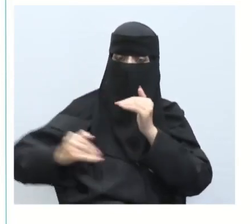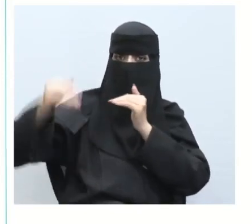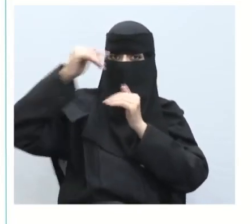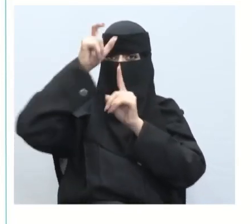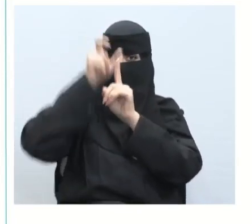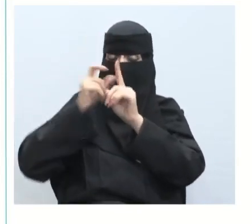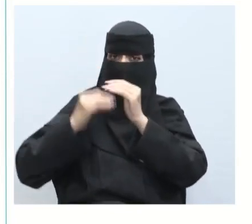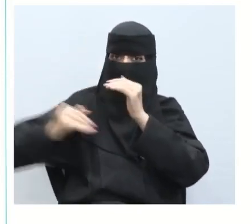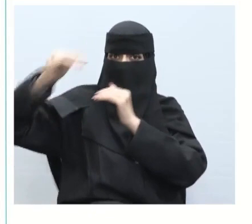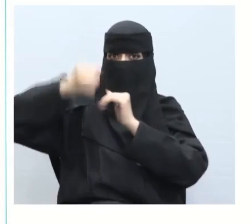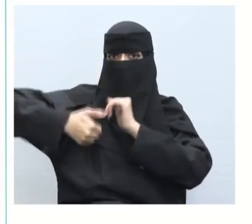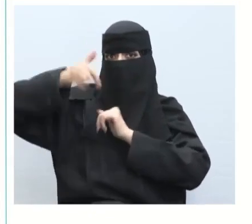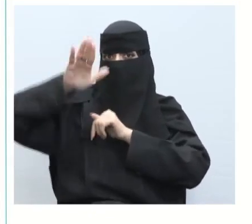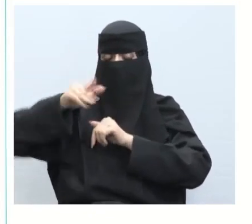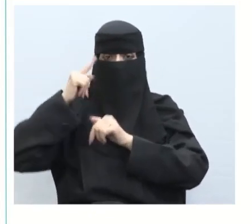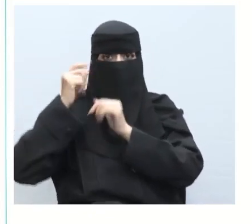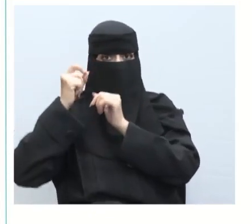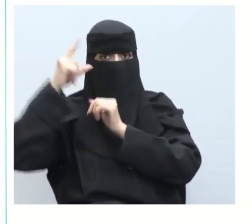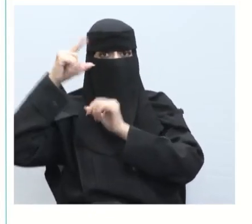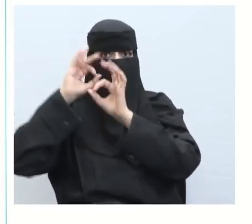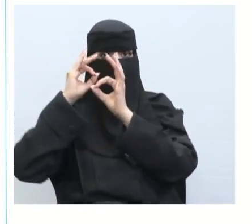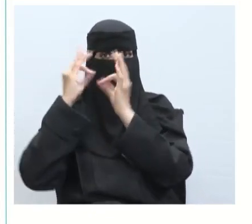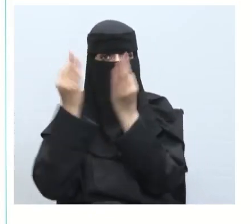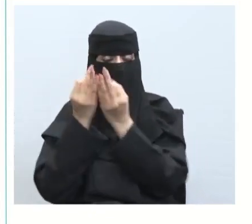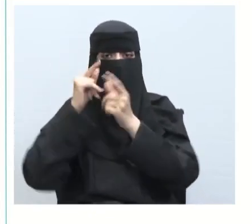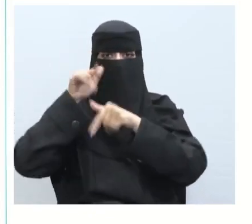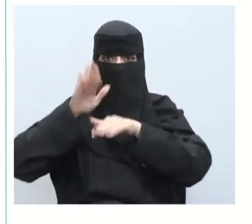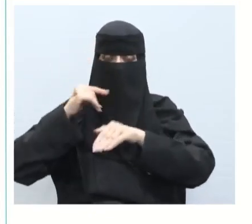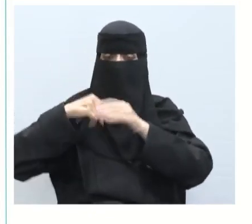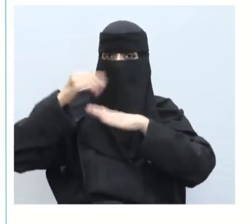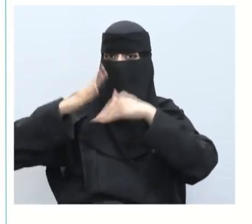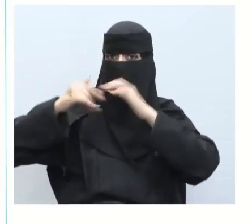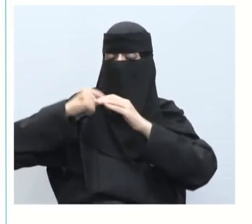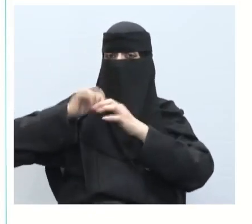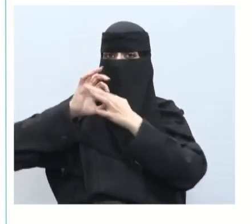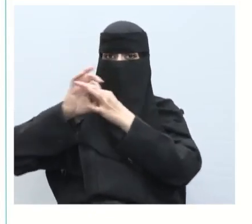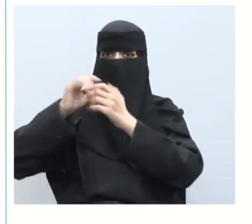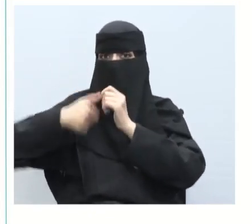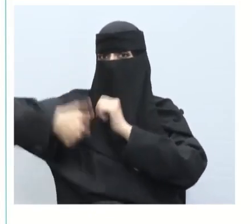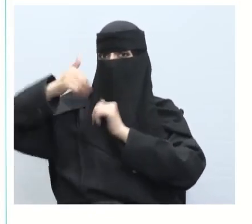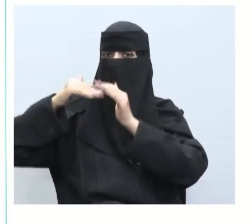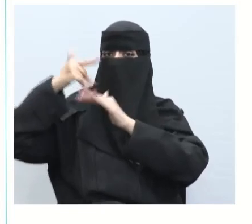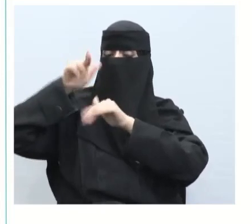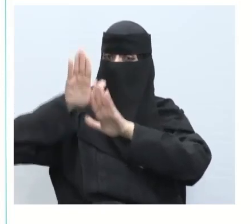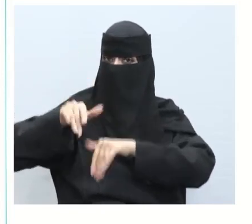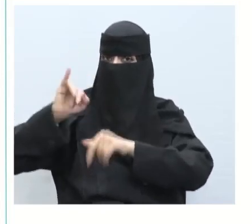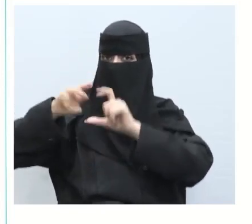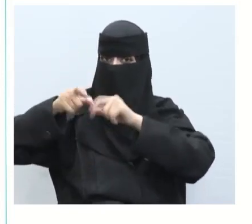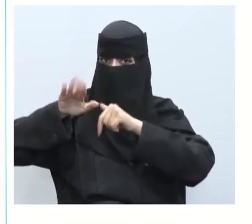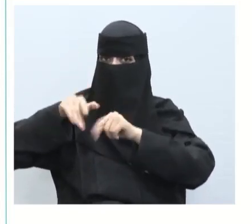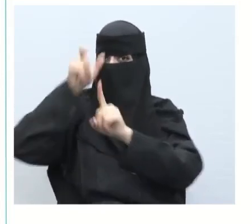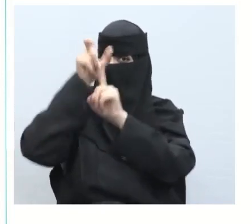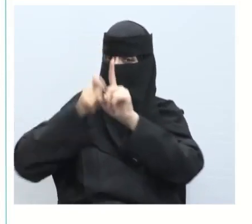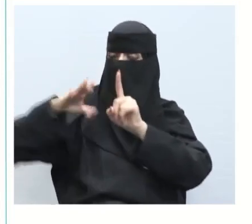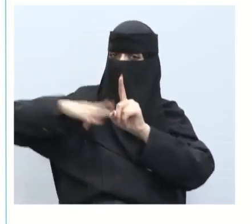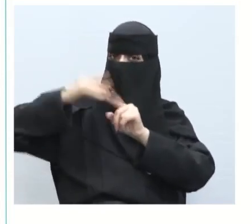الناجح لديه ذكاء اجتماعي لديه مهارات اتصال عاليه وبالتالي يكون ناجح كذلك في المنظمات المدير لديه